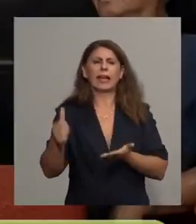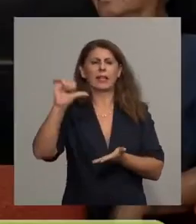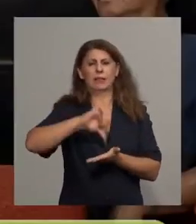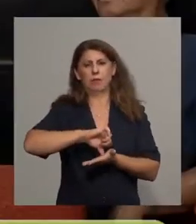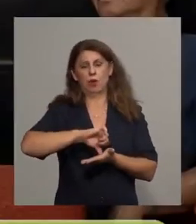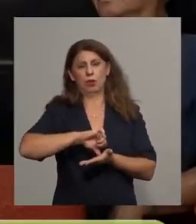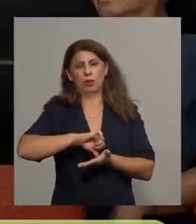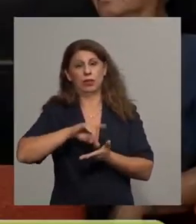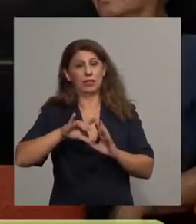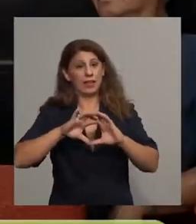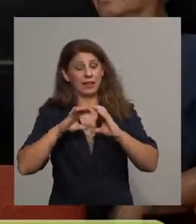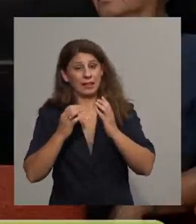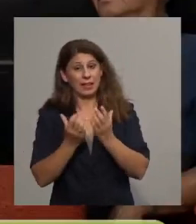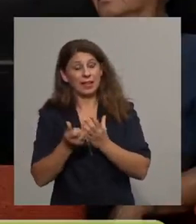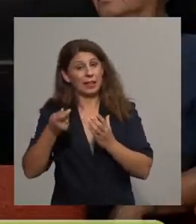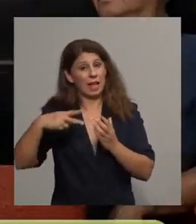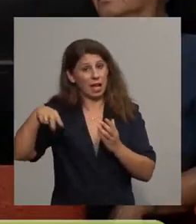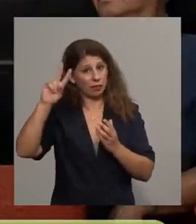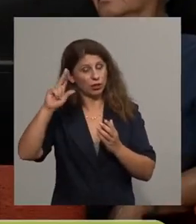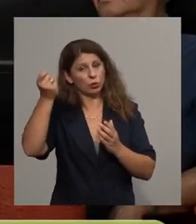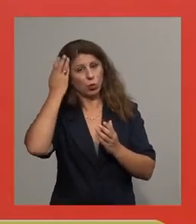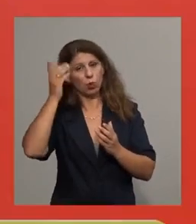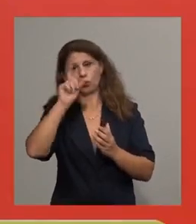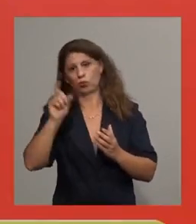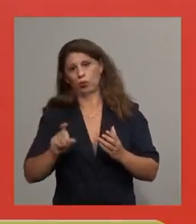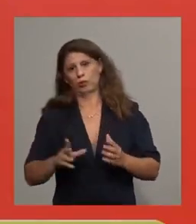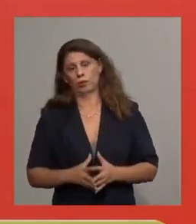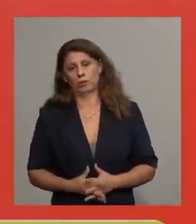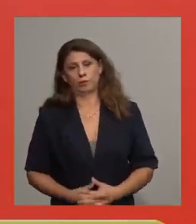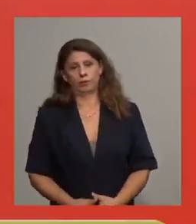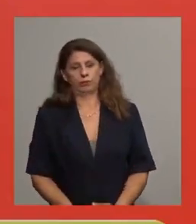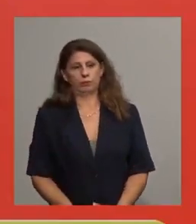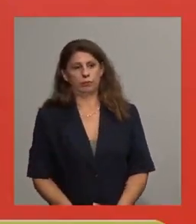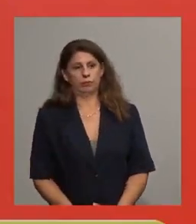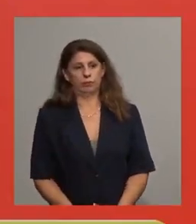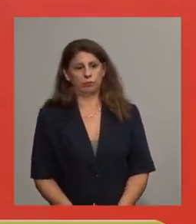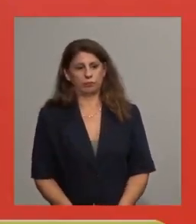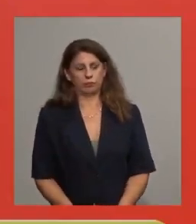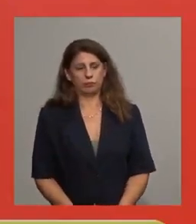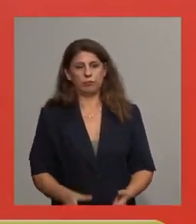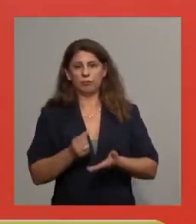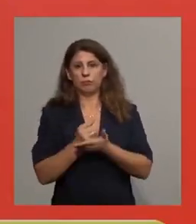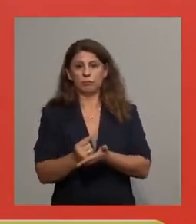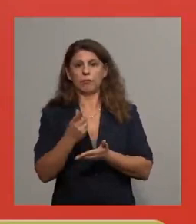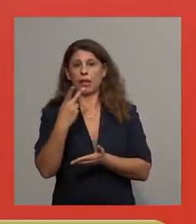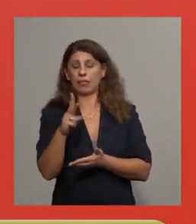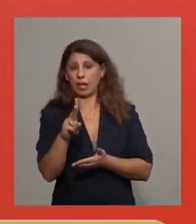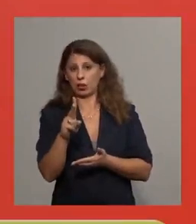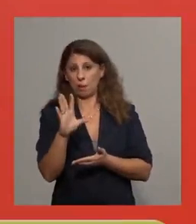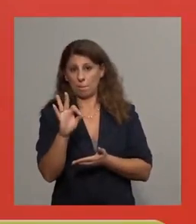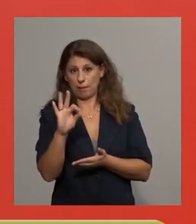πόλεις και η γενική αύξηση του κόστου ζωής. Δίνει, είπε,